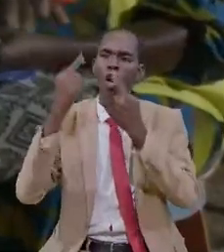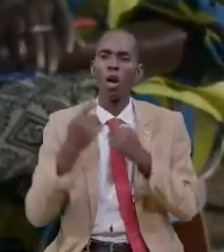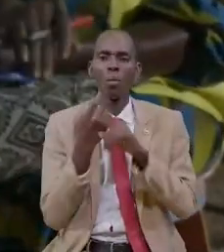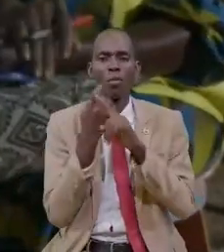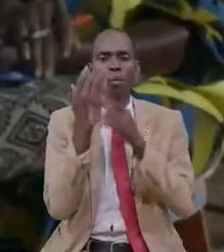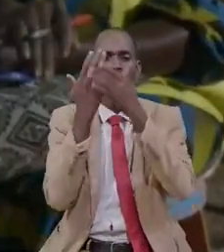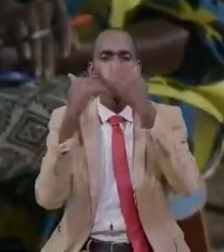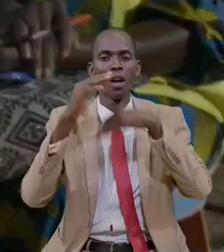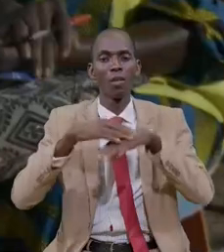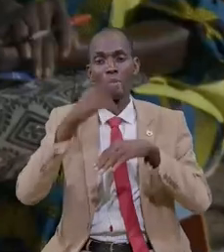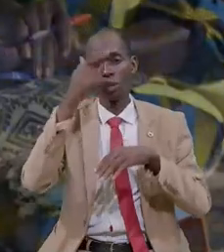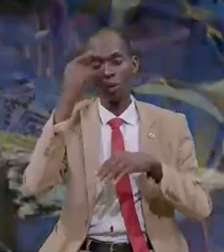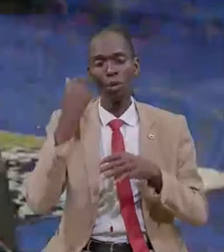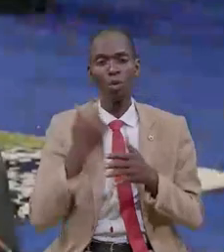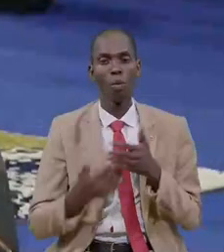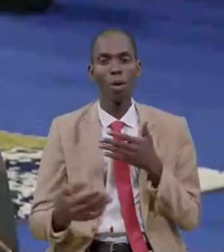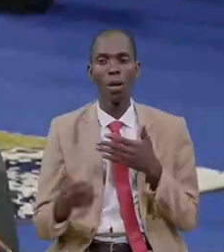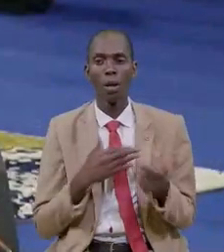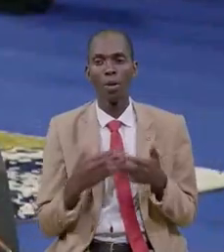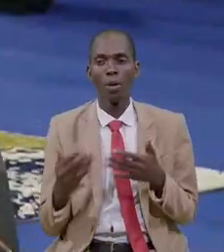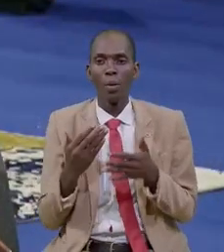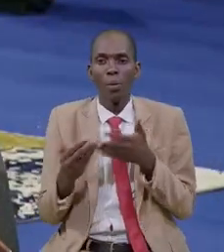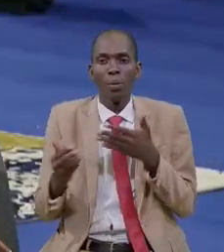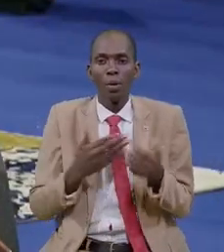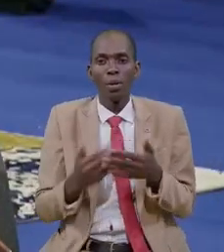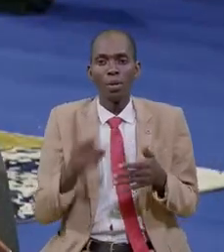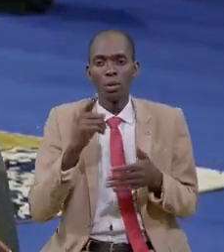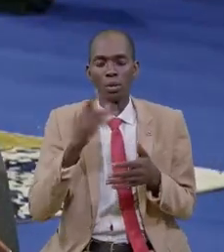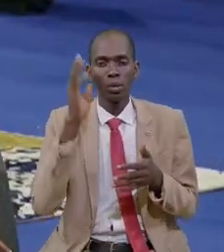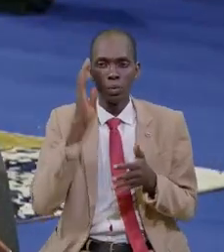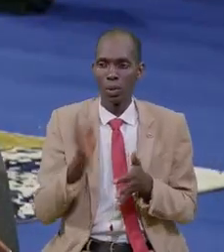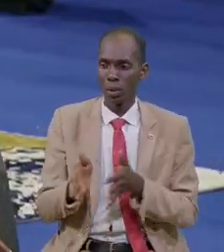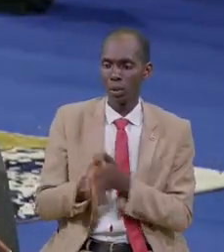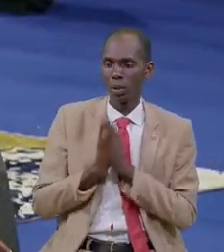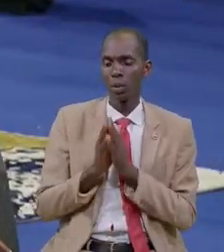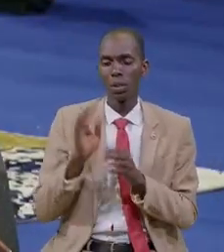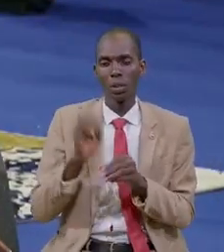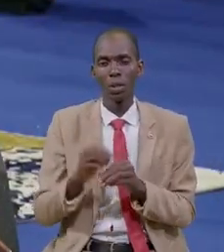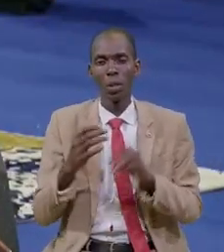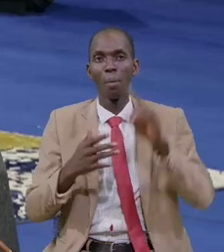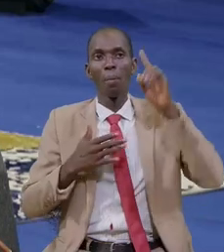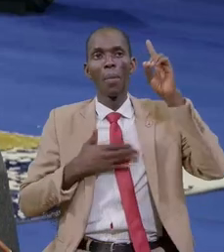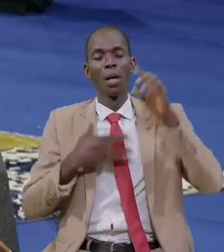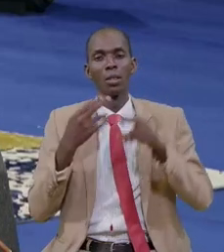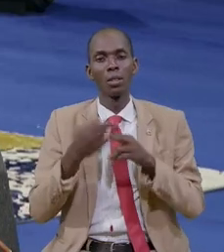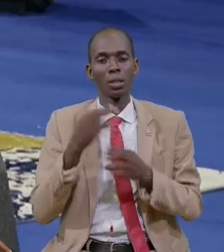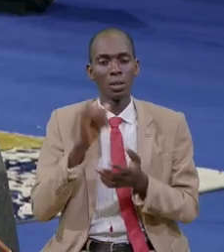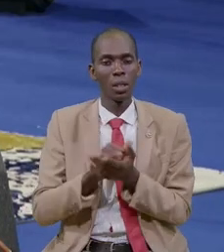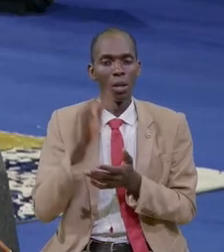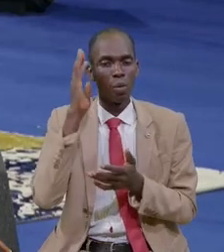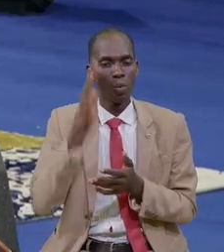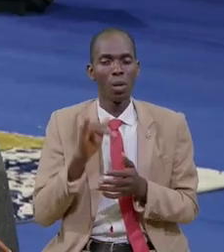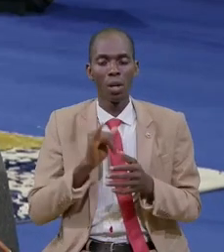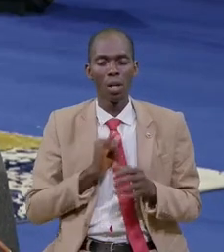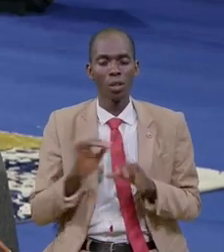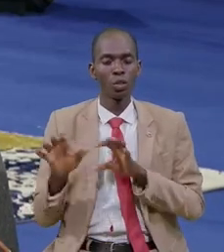Parce que tout ce que vous demanderez en mon nom, je le ferai,